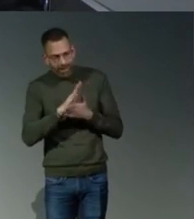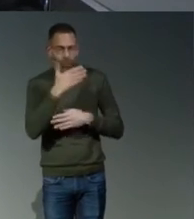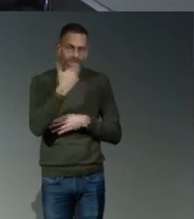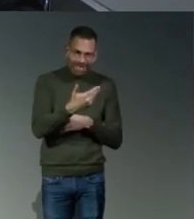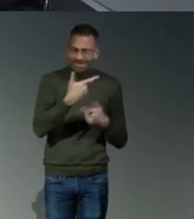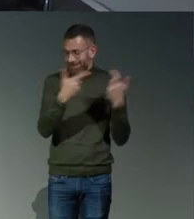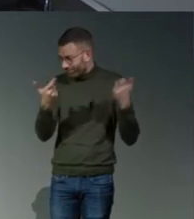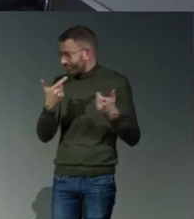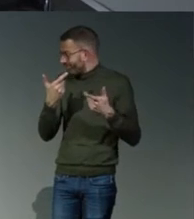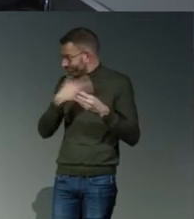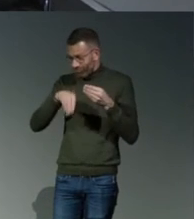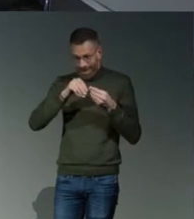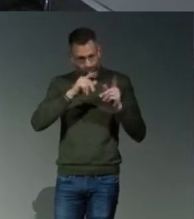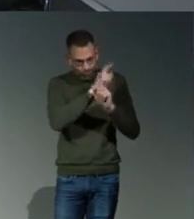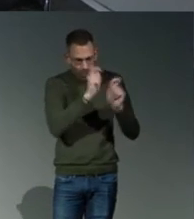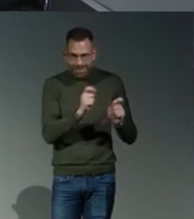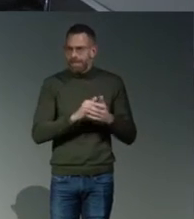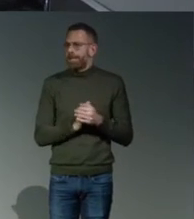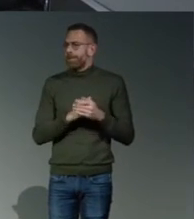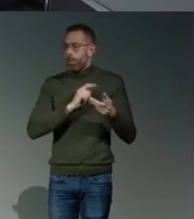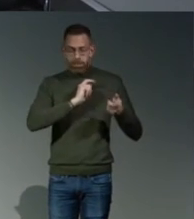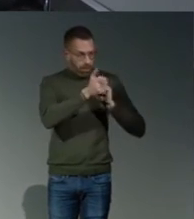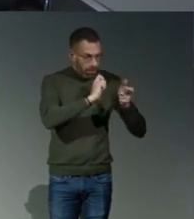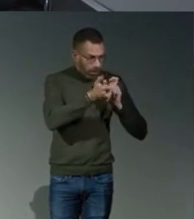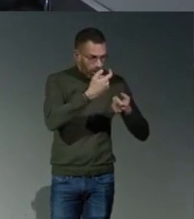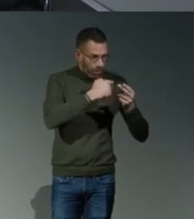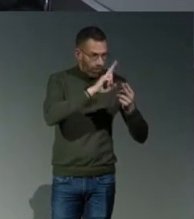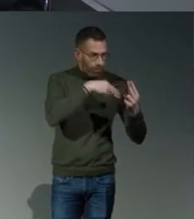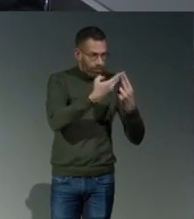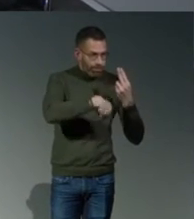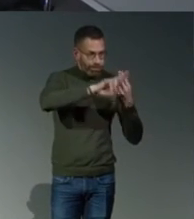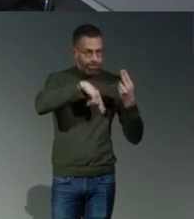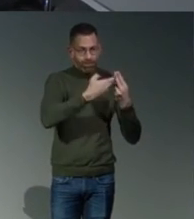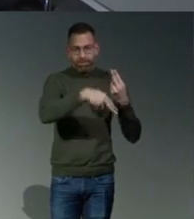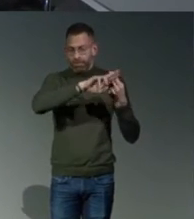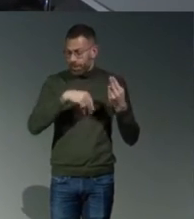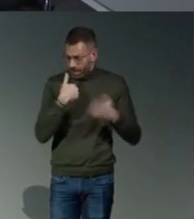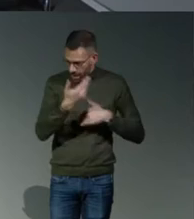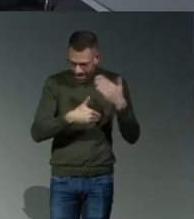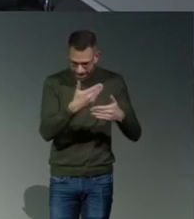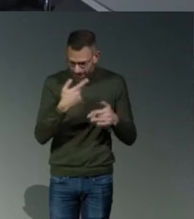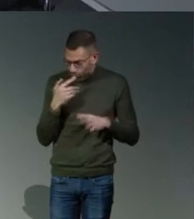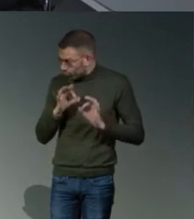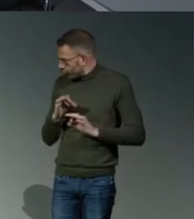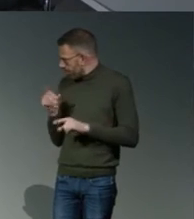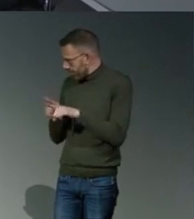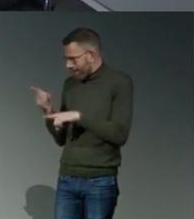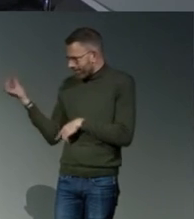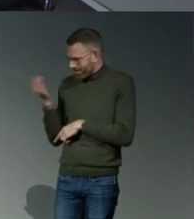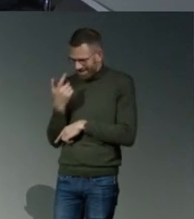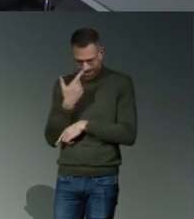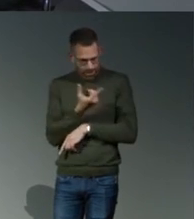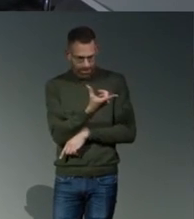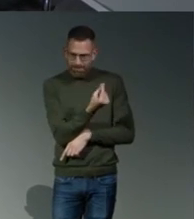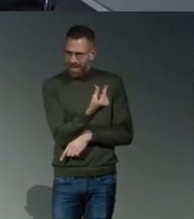discuter. Et au fil de l'eau, dans ce travail, c'est vraiment, et j'ai vraiment apprécié ce que vous avez dit, c'est vraiment un partenaire de travail. C'est-à-dire que ça